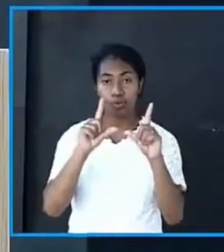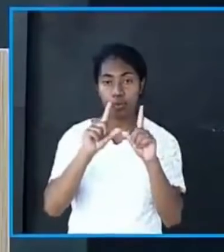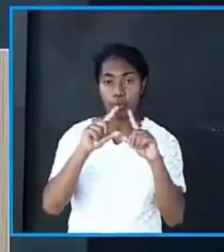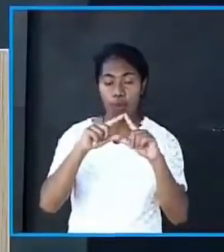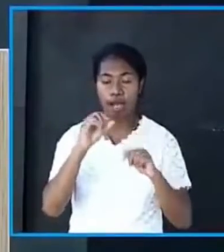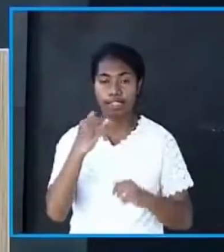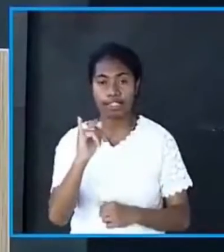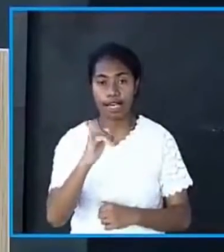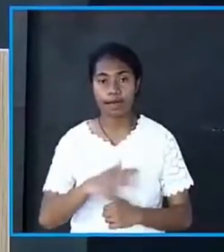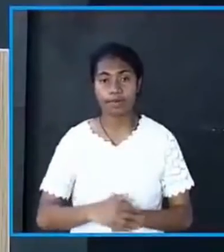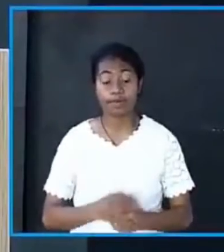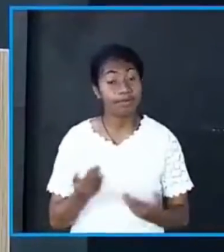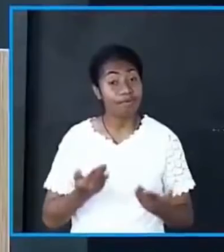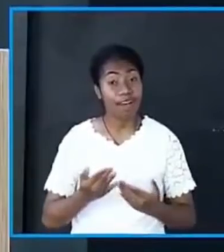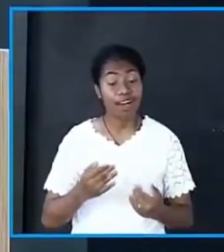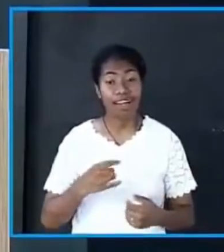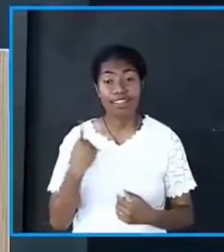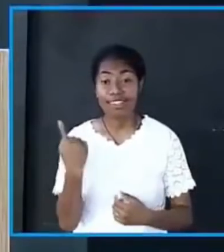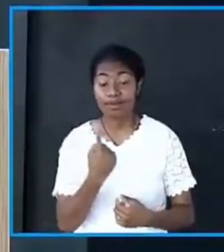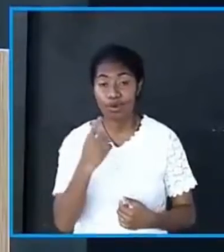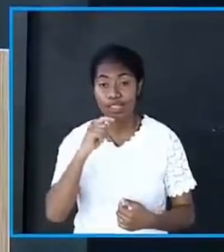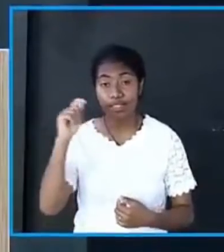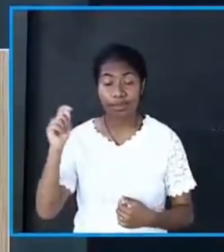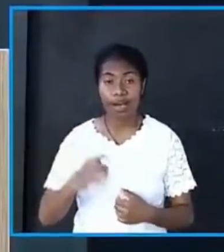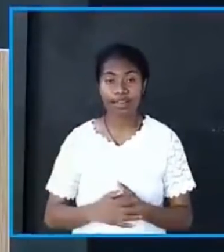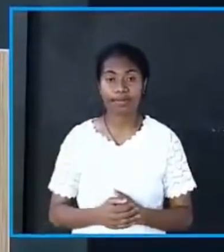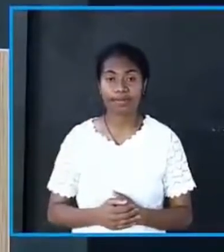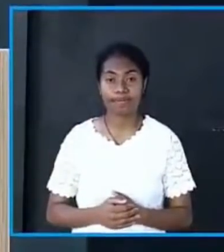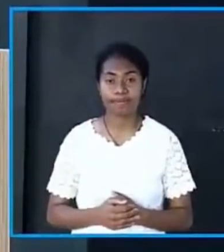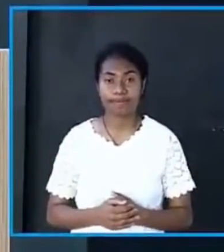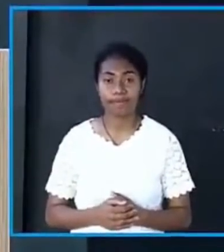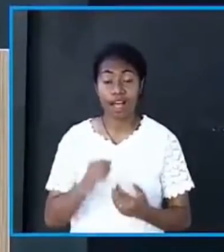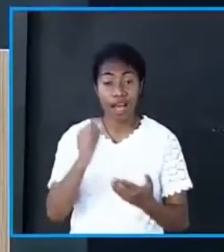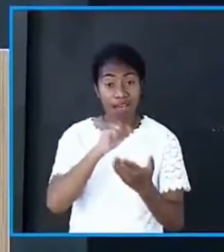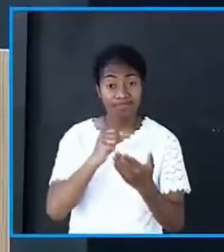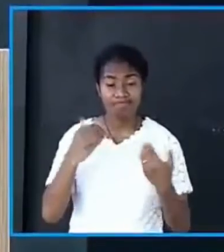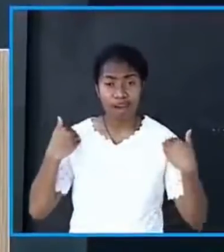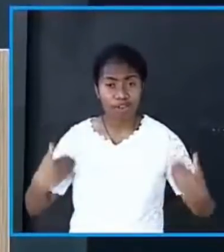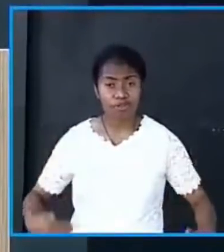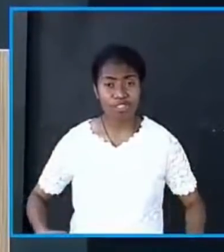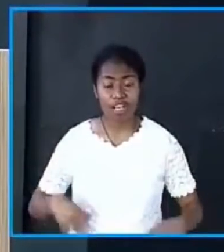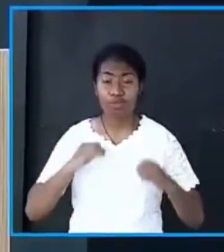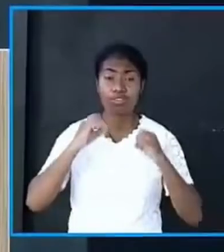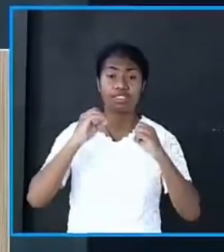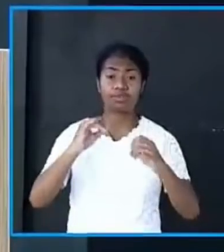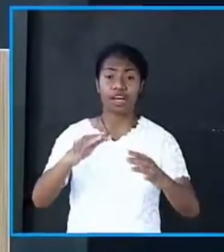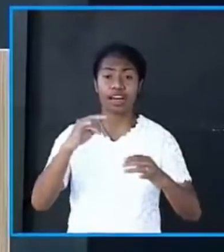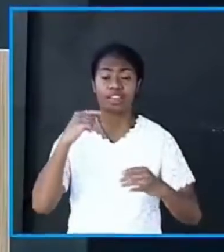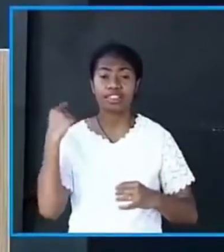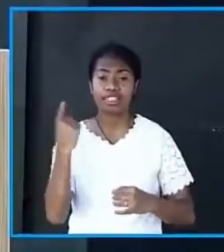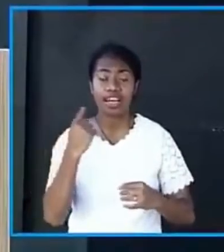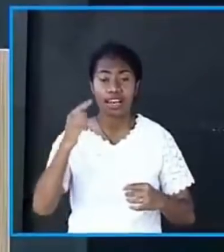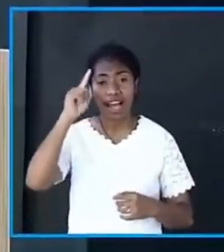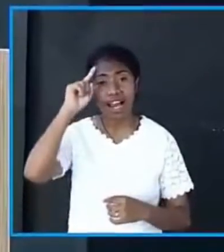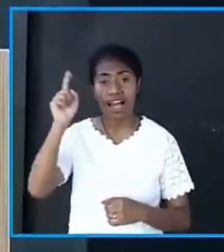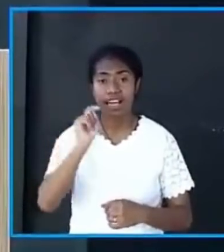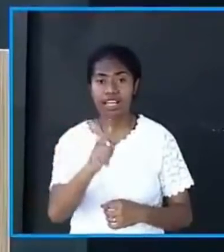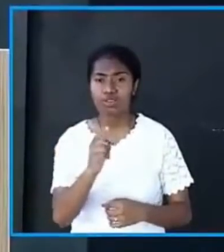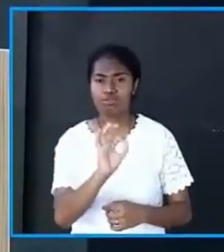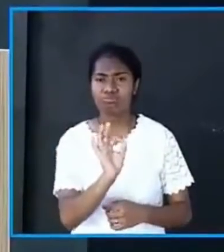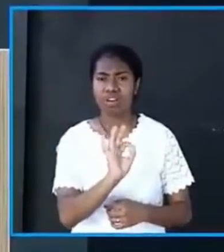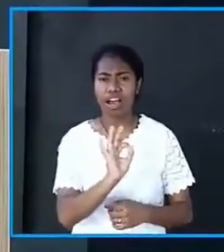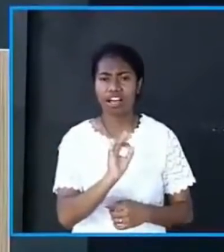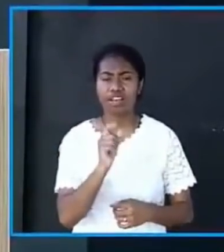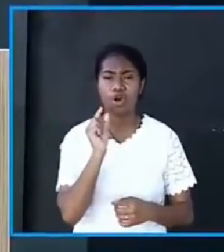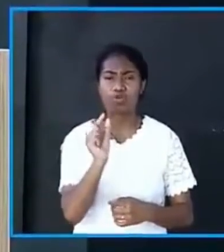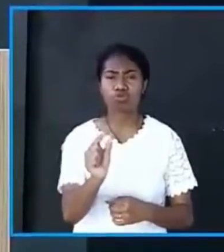maka saudara sih kalo gambar dan rupa Allah manusia diciptakan roda ban Dunlop Allah itu tidak ada